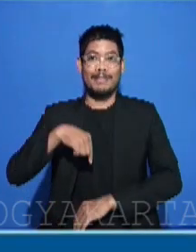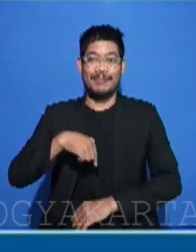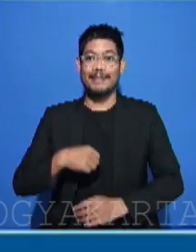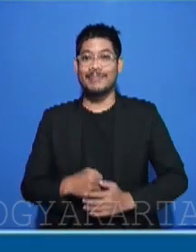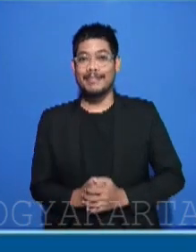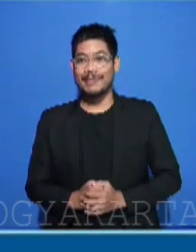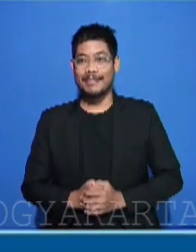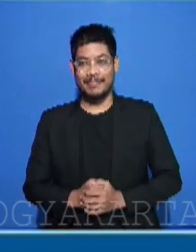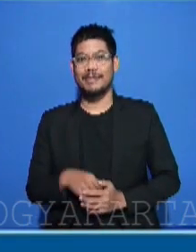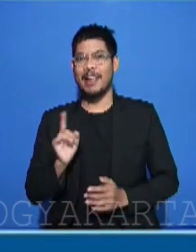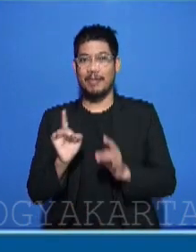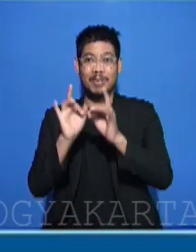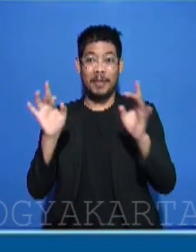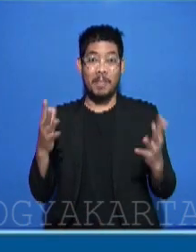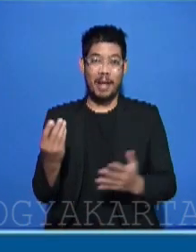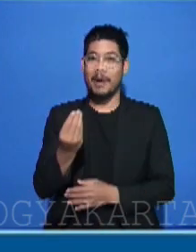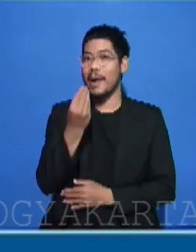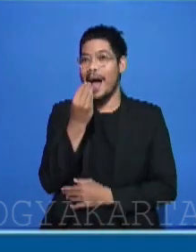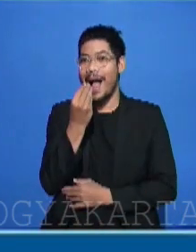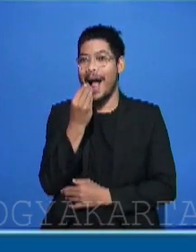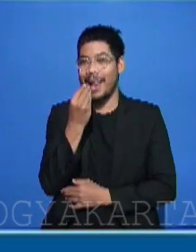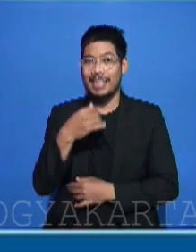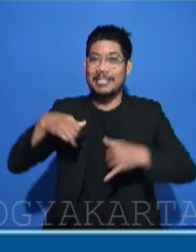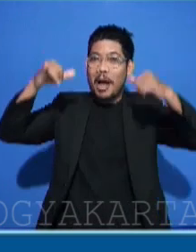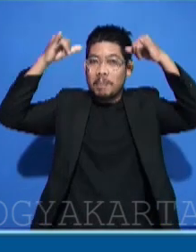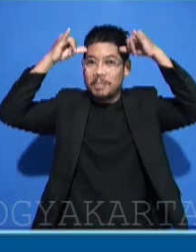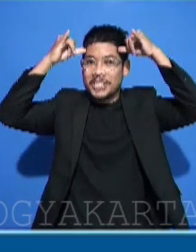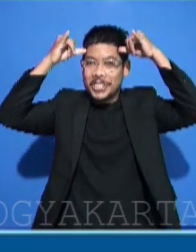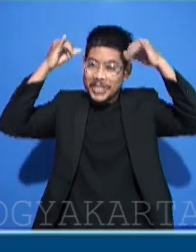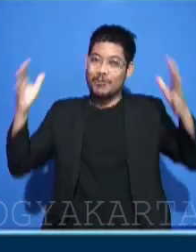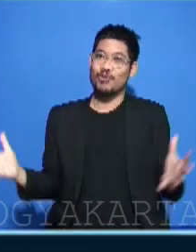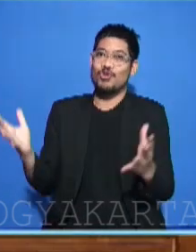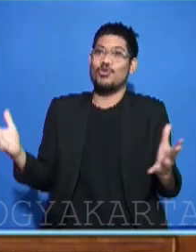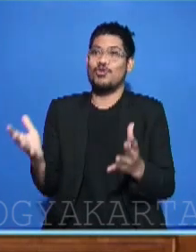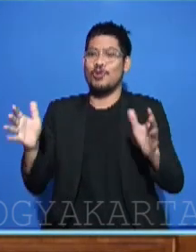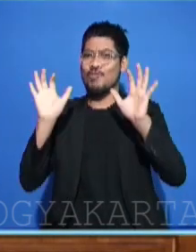jenis pakan rojokoyo ingkang nembe kata dipun budidaya